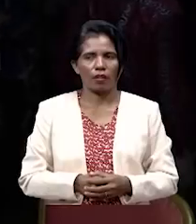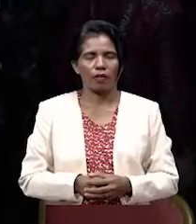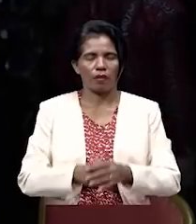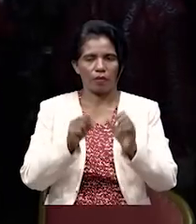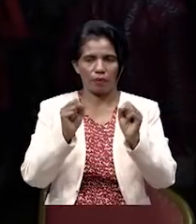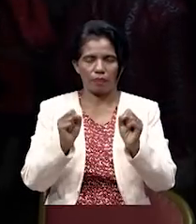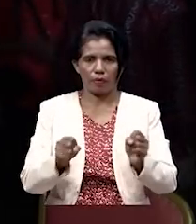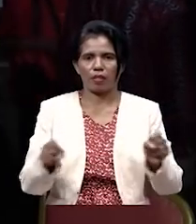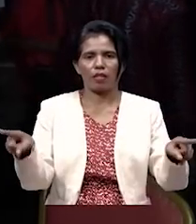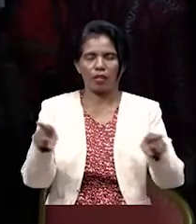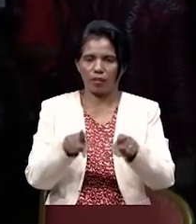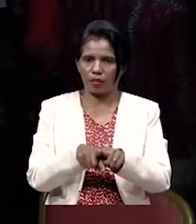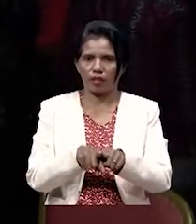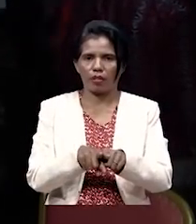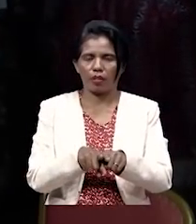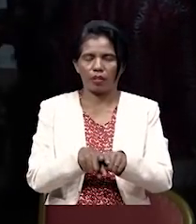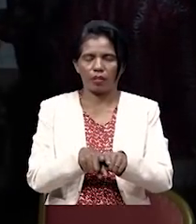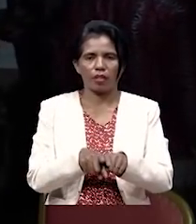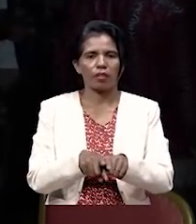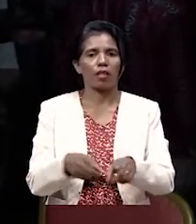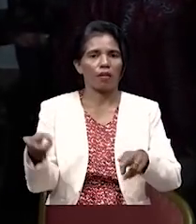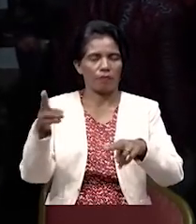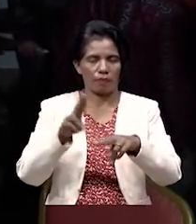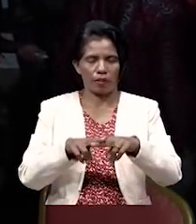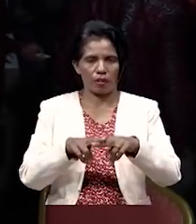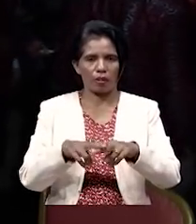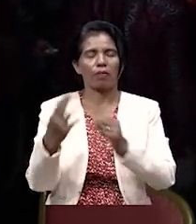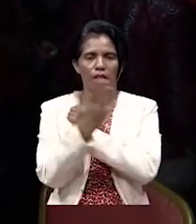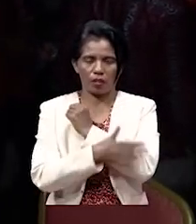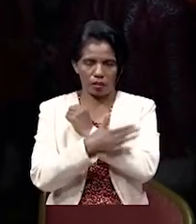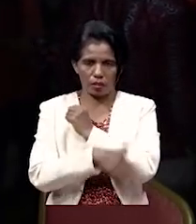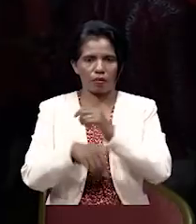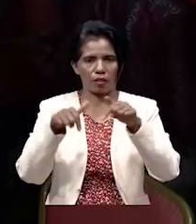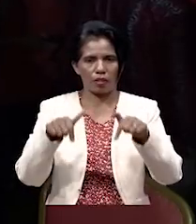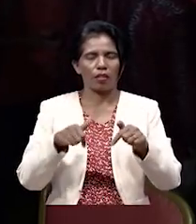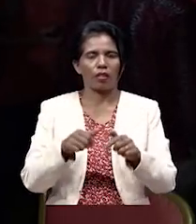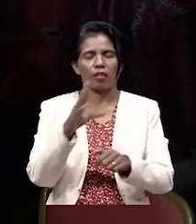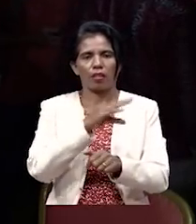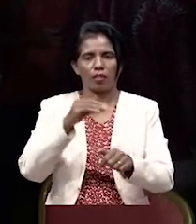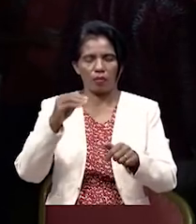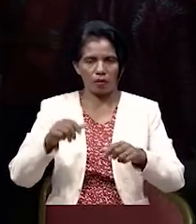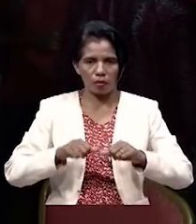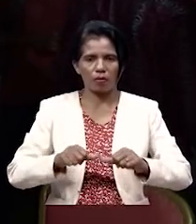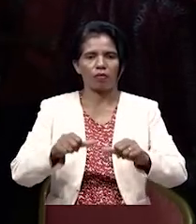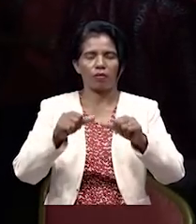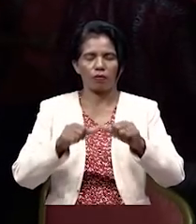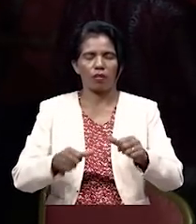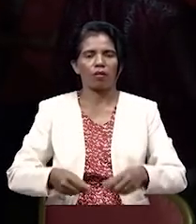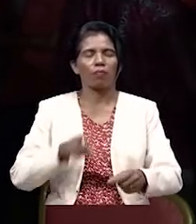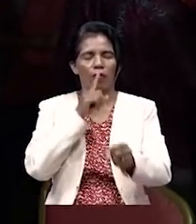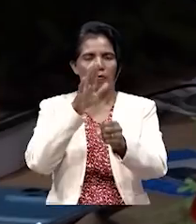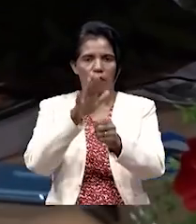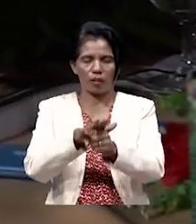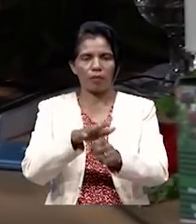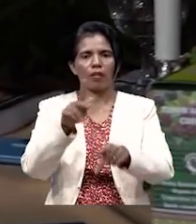bisa menjadi amunisi tambahan bagi negeri ini untuk bisa terus sekali lagi memenuhi janji-janjinya kepada